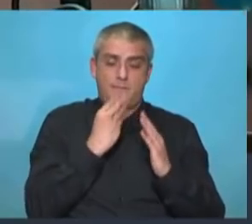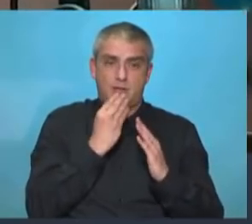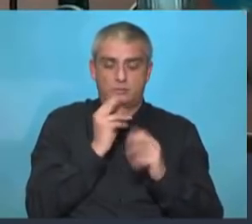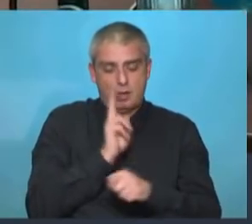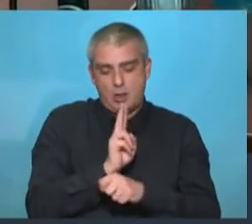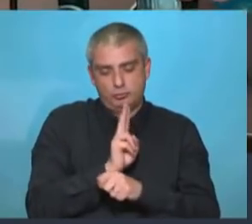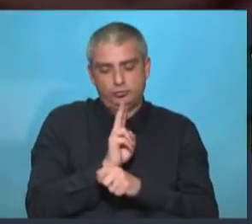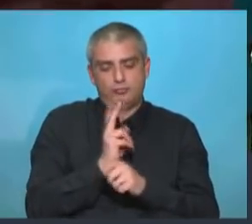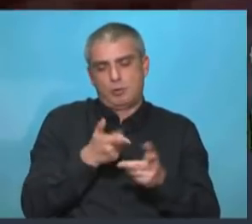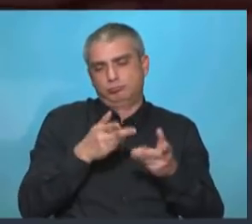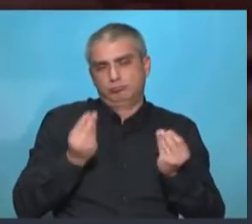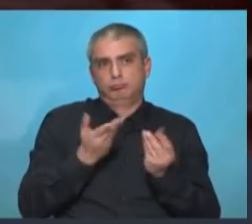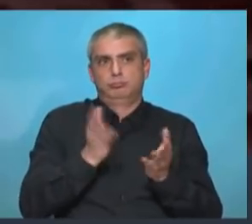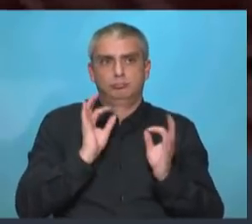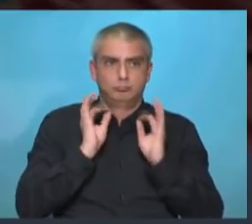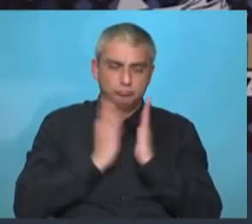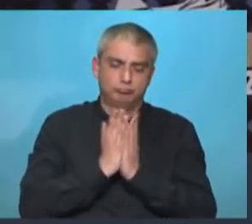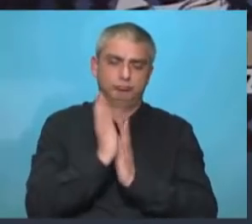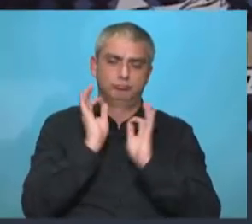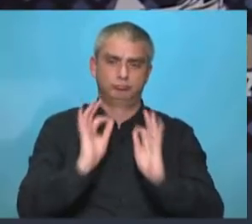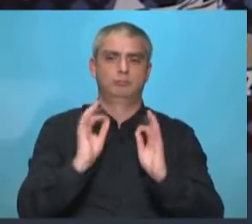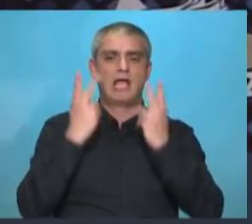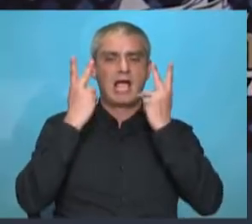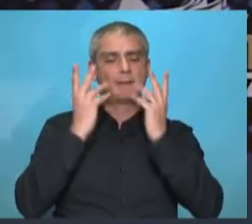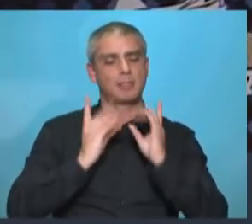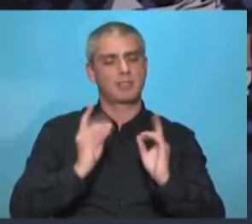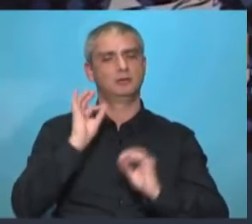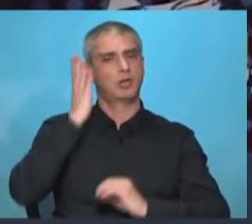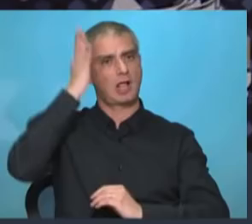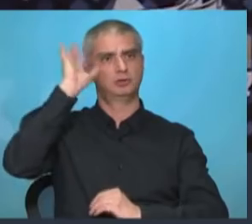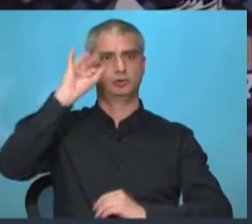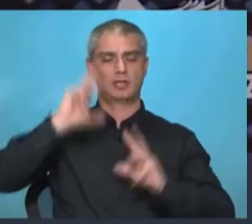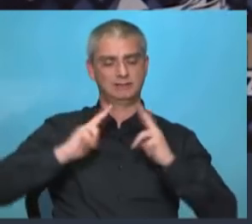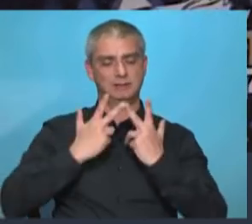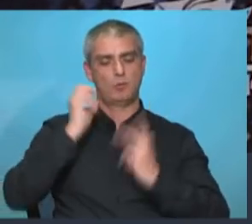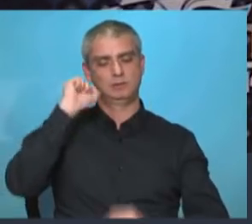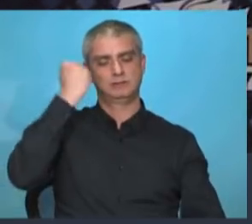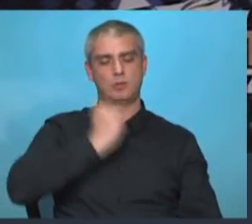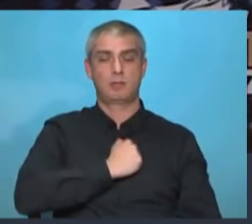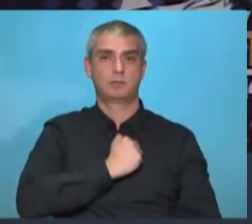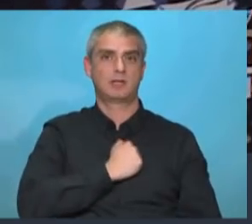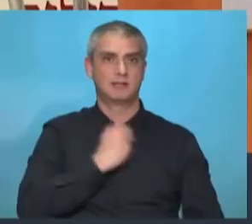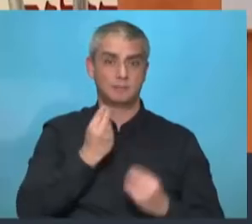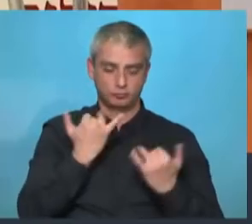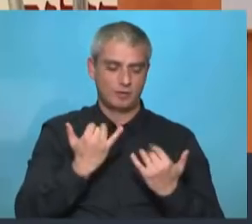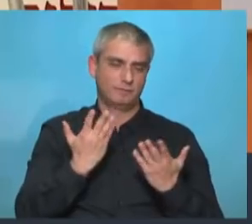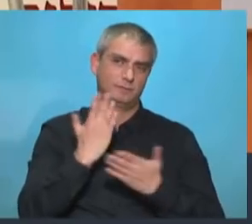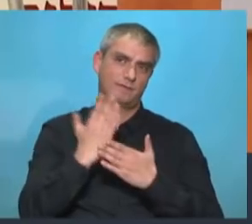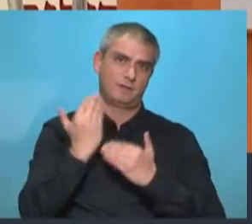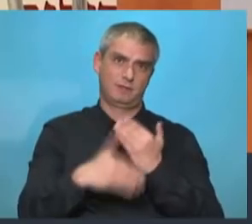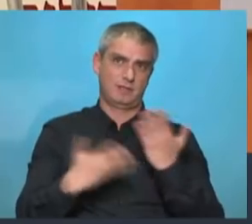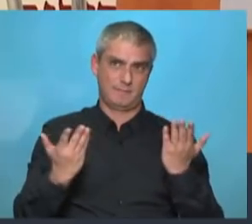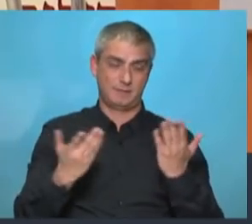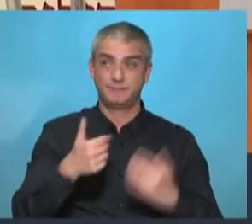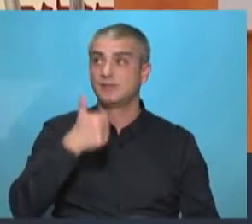לשמור על הפלטפורמה הזו נאמנת באופן מובהק לערכים, לדרך, לחזון ולציבוריות הציונית דתית. אני חושב שהמתח הזה עכשיו מאחורינו.